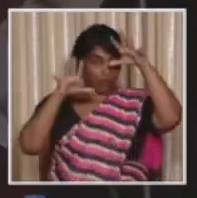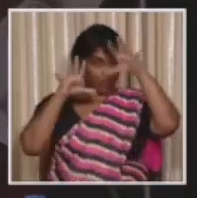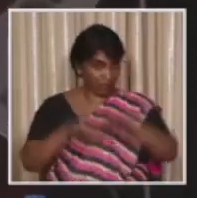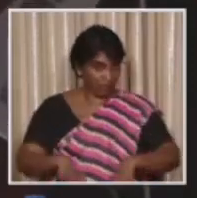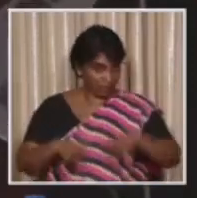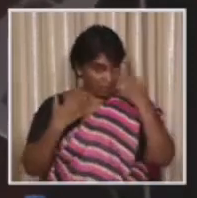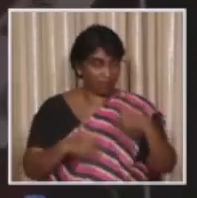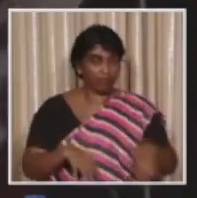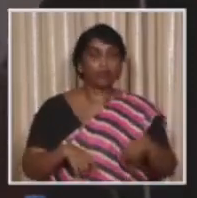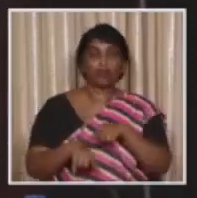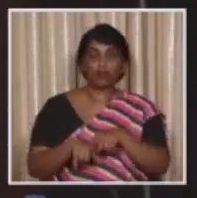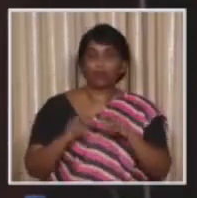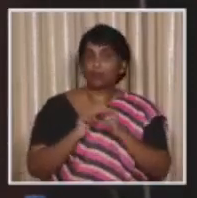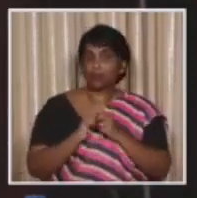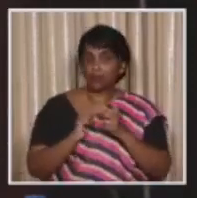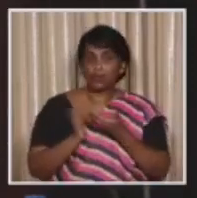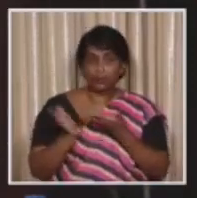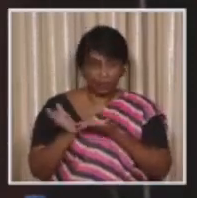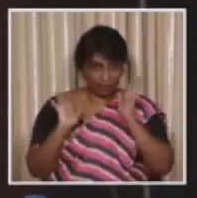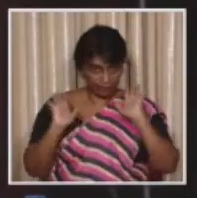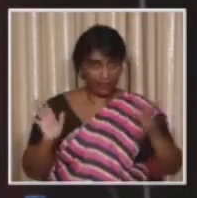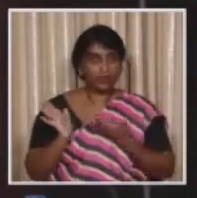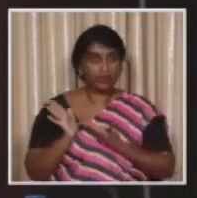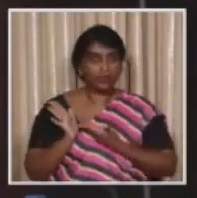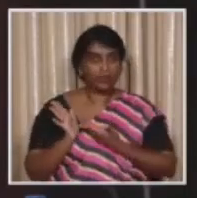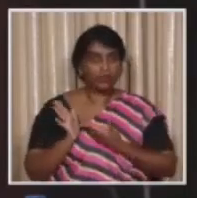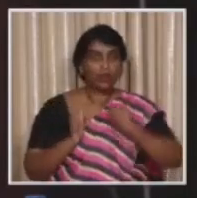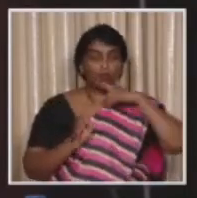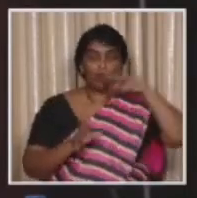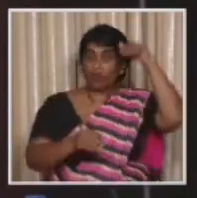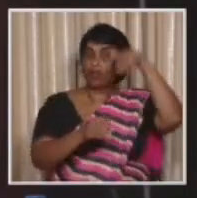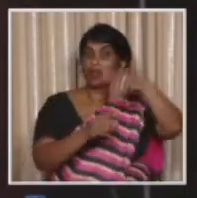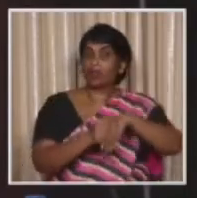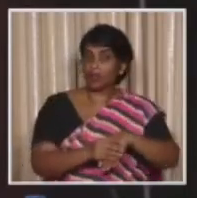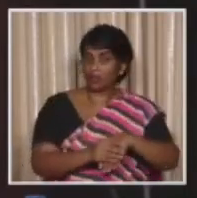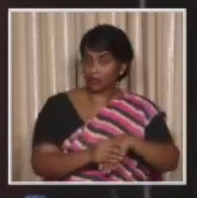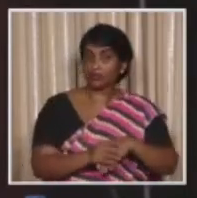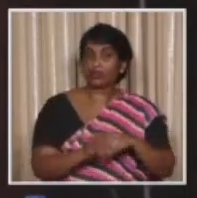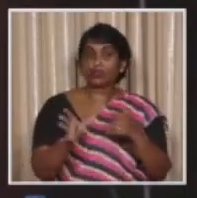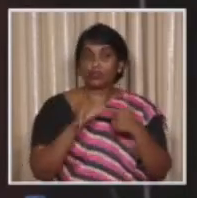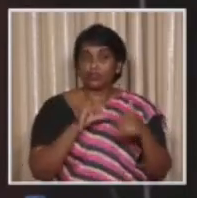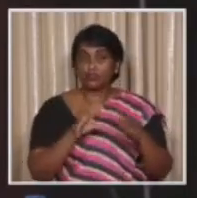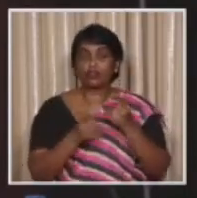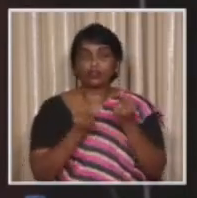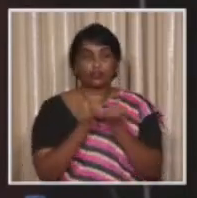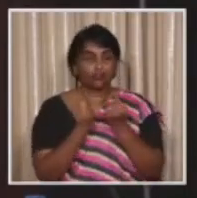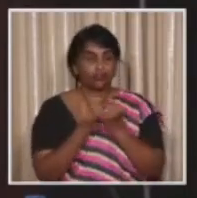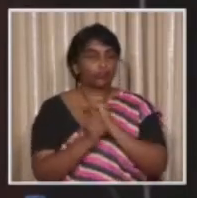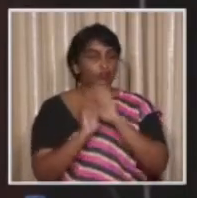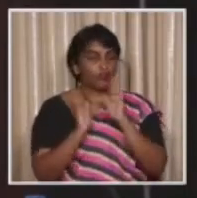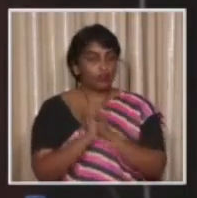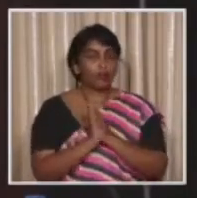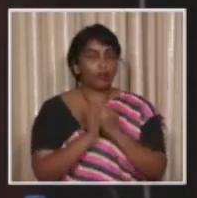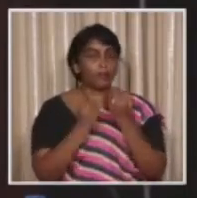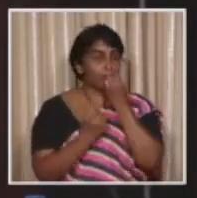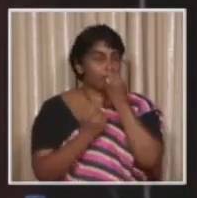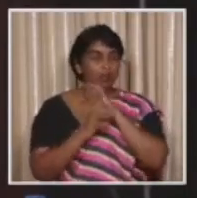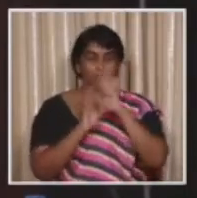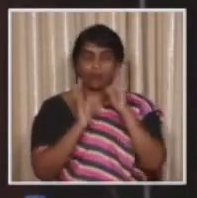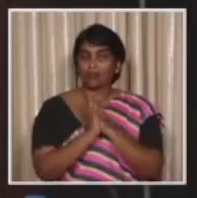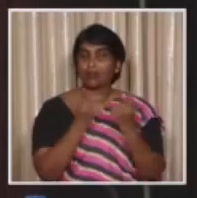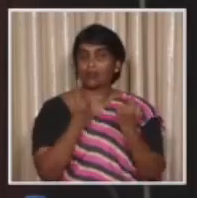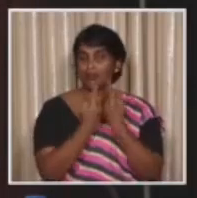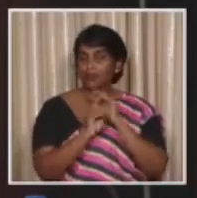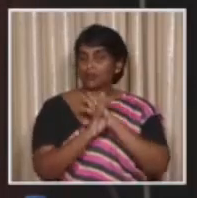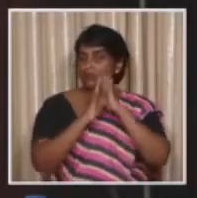පස්සේ මේ වෙච්ච හානිය මෙපමණද මේ සාගර පතුලේ ඉන්න ජීවීන් සුද්ධ ජීවීන් ඒ වගේම ජල ජීවීන්